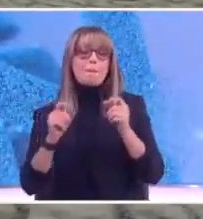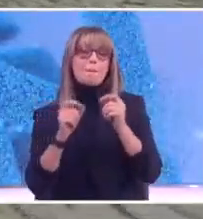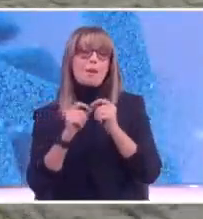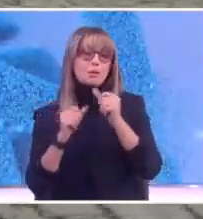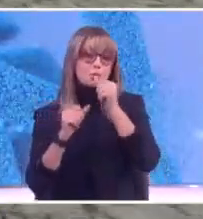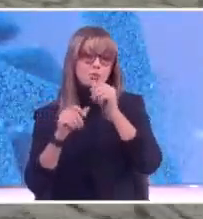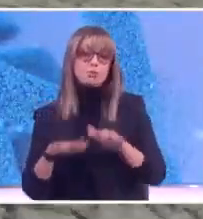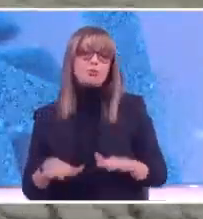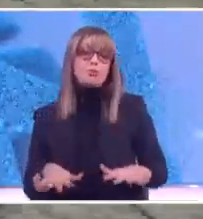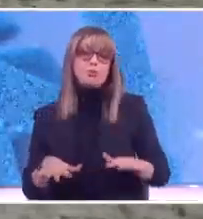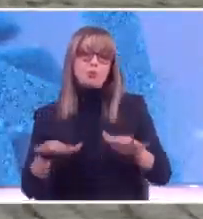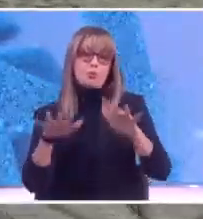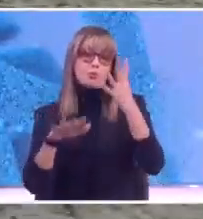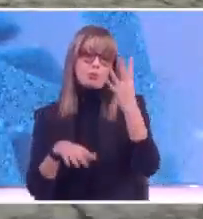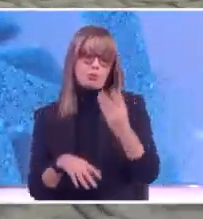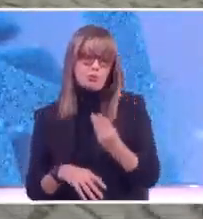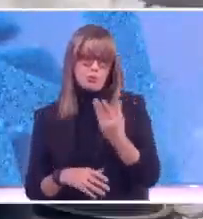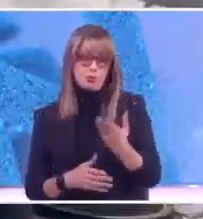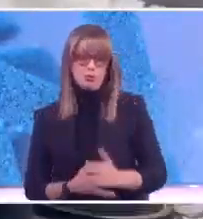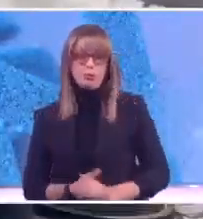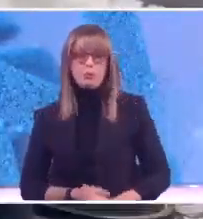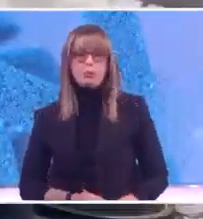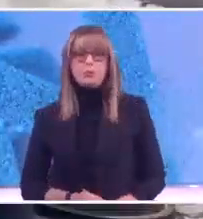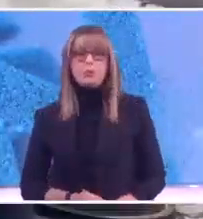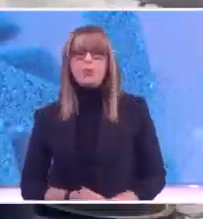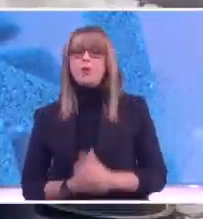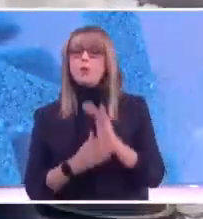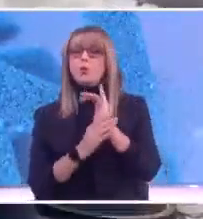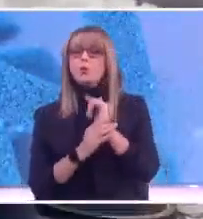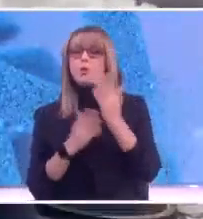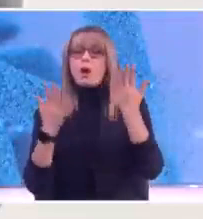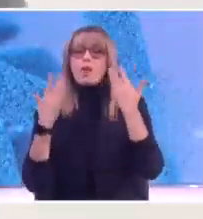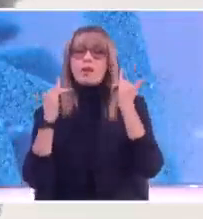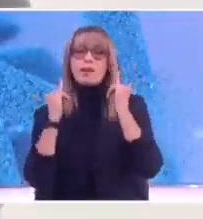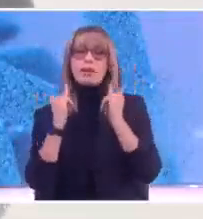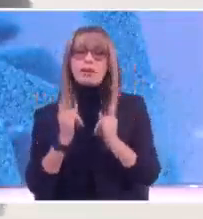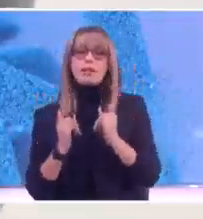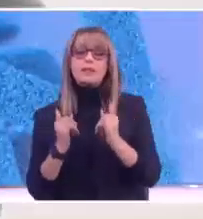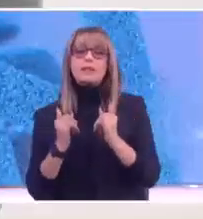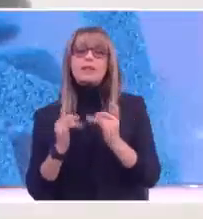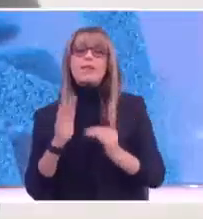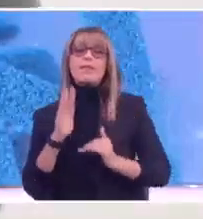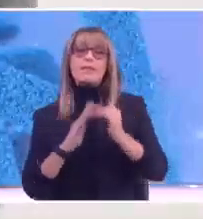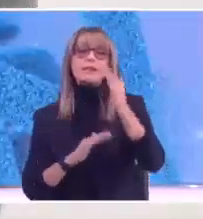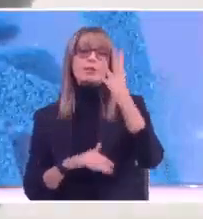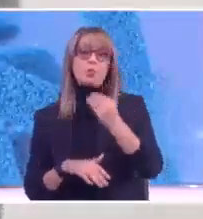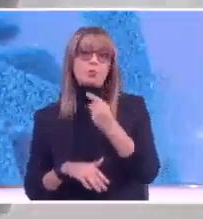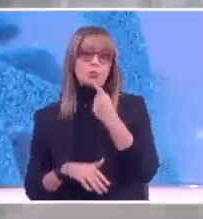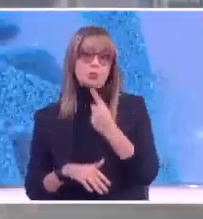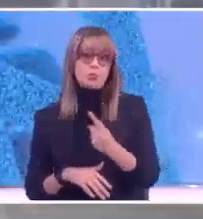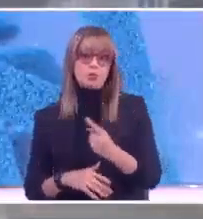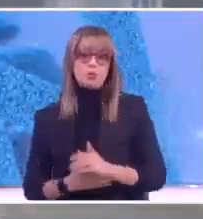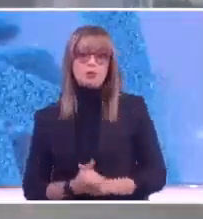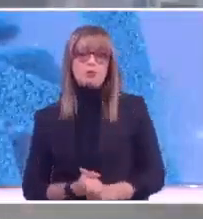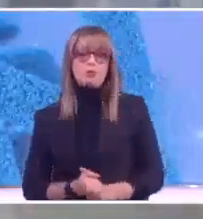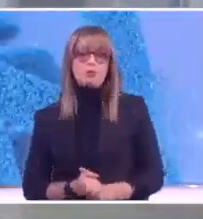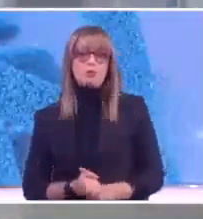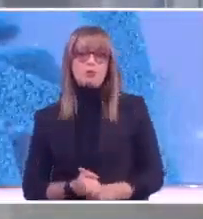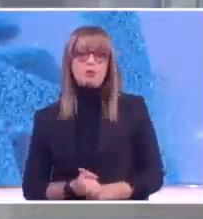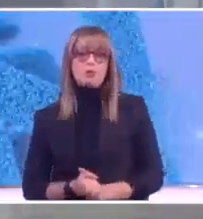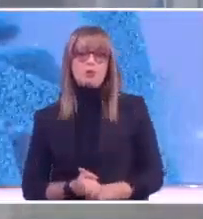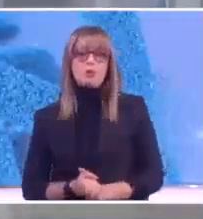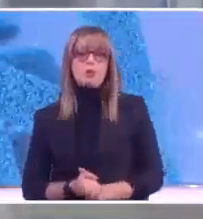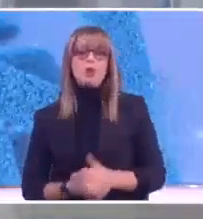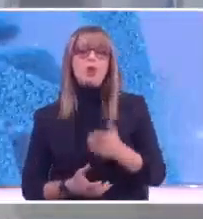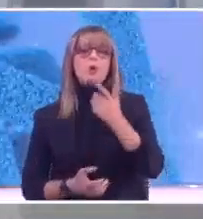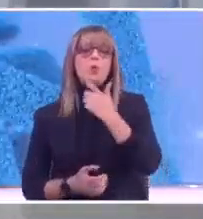barajlarımıza, yeraltı sularımıza katkısı olsun. Uzmanlar hava kirliliğinin de arttığını belirtiyor. Boğaz'da uzun